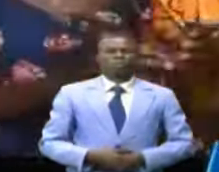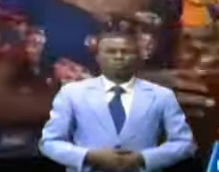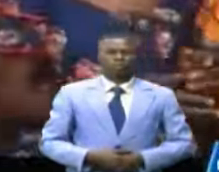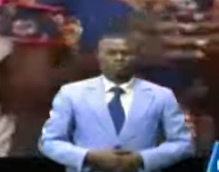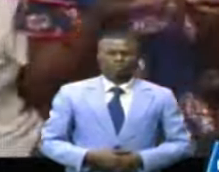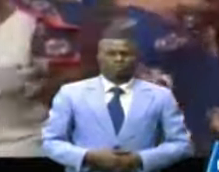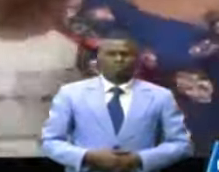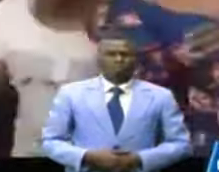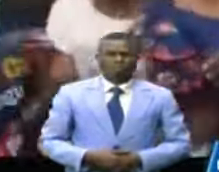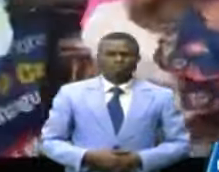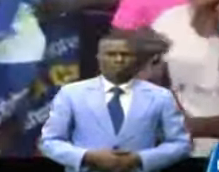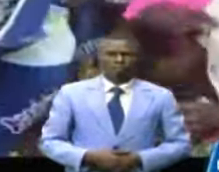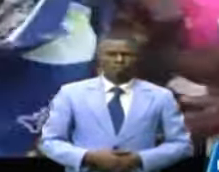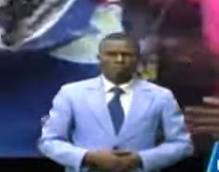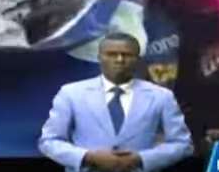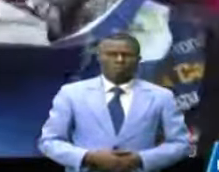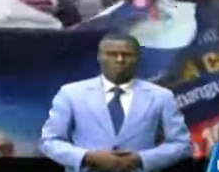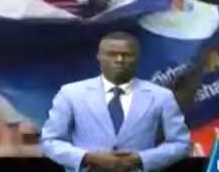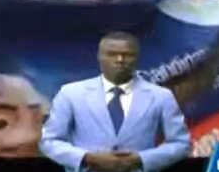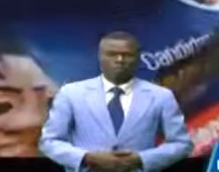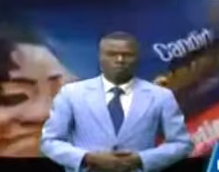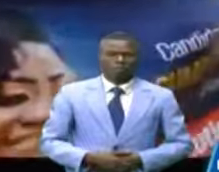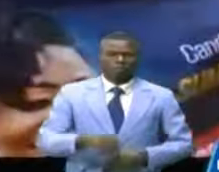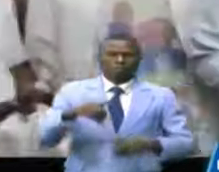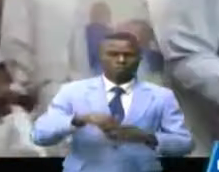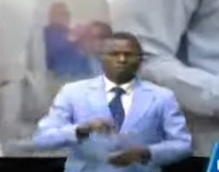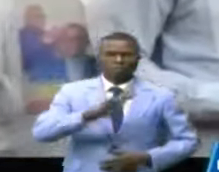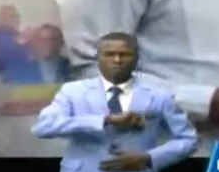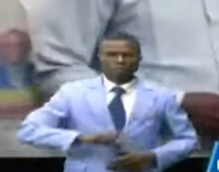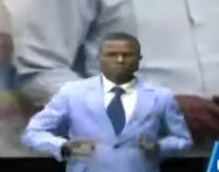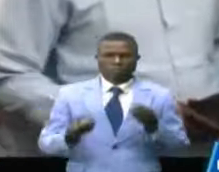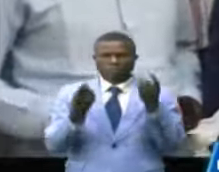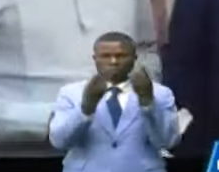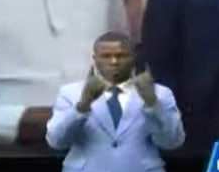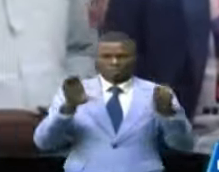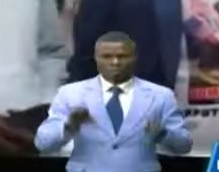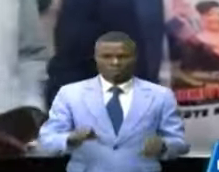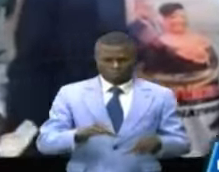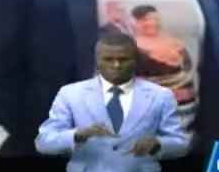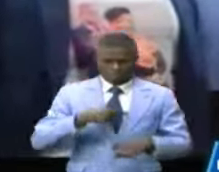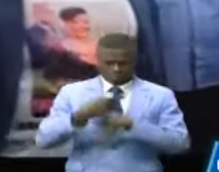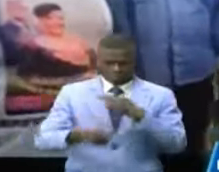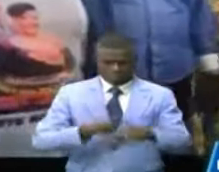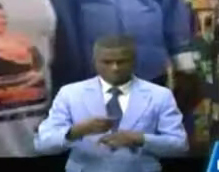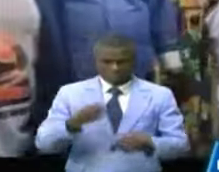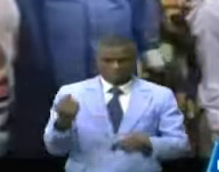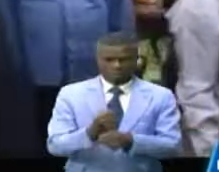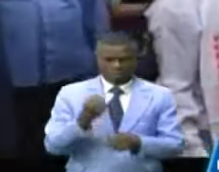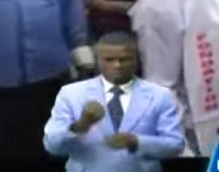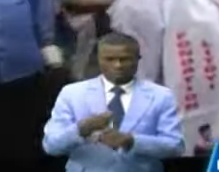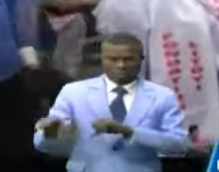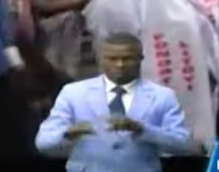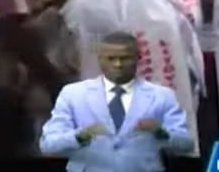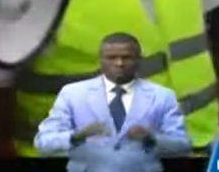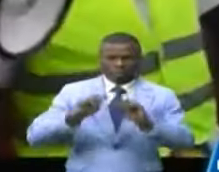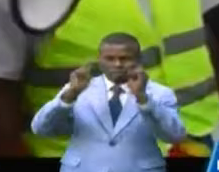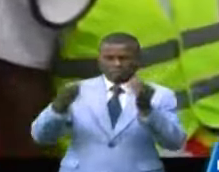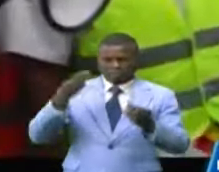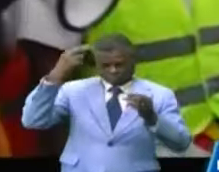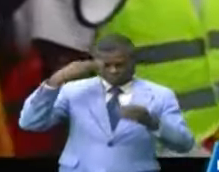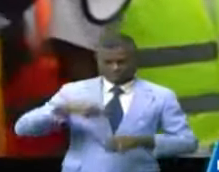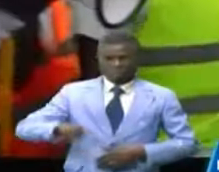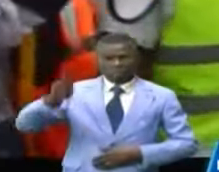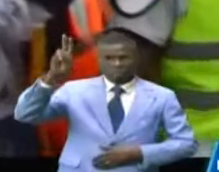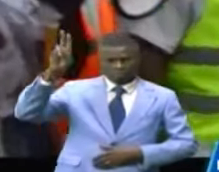À quelques jours des élections générales République démocratique du Congo, le train de redynamisation des activités du parti présidentiel